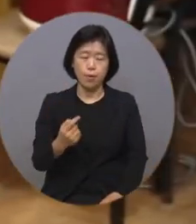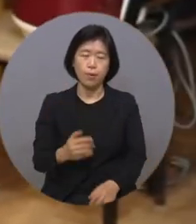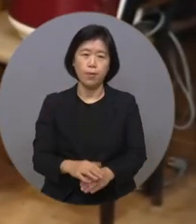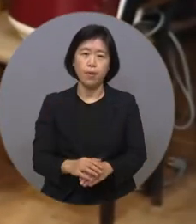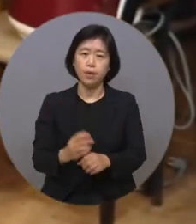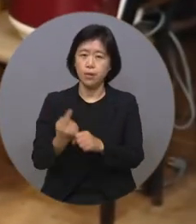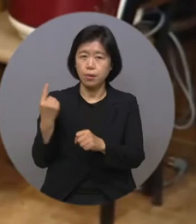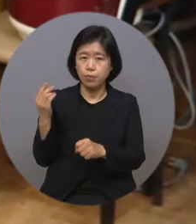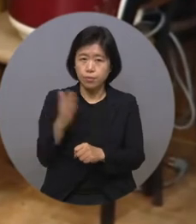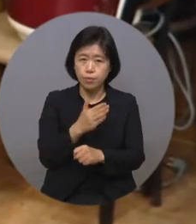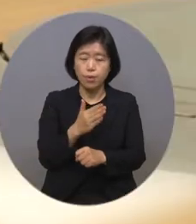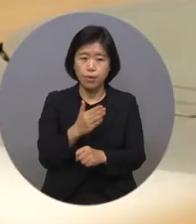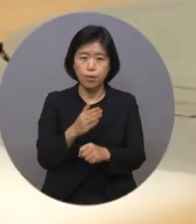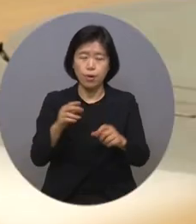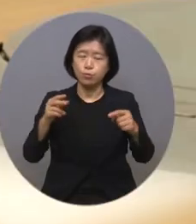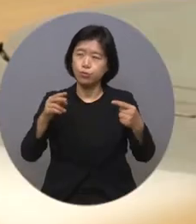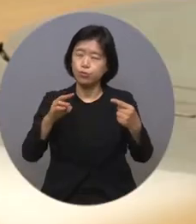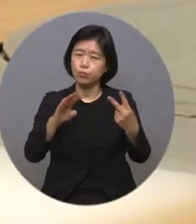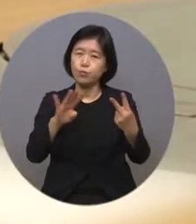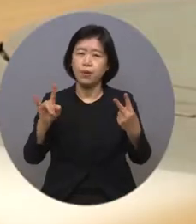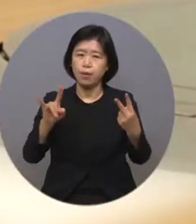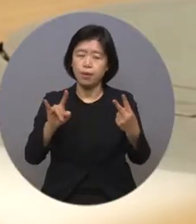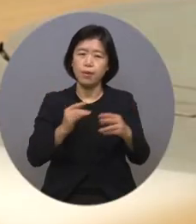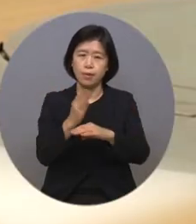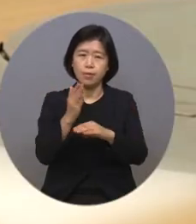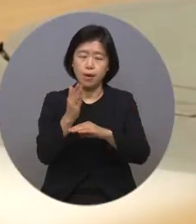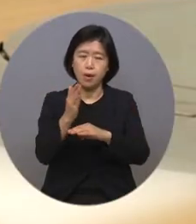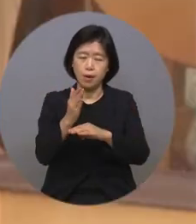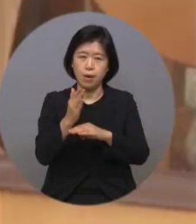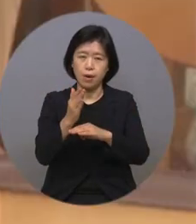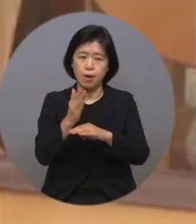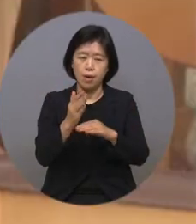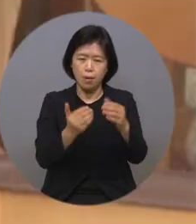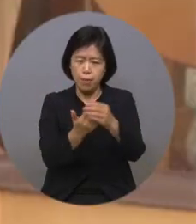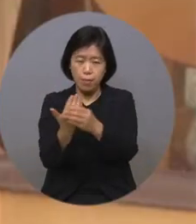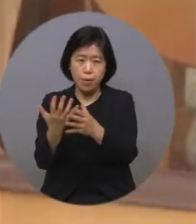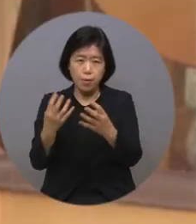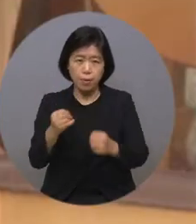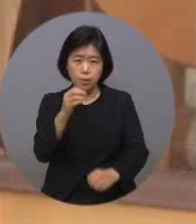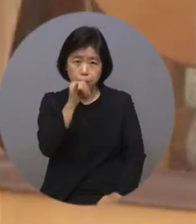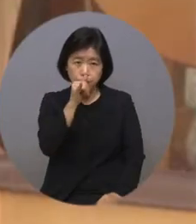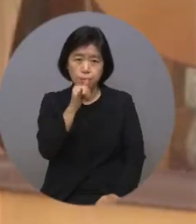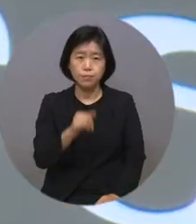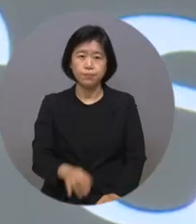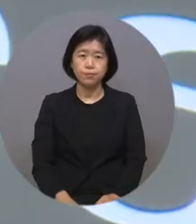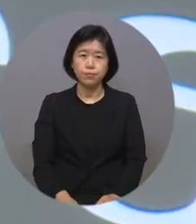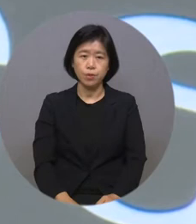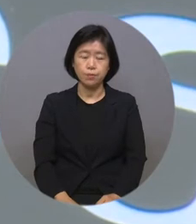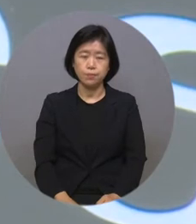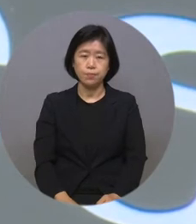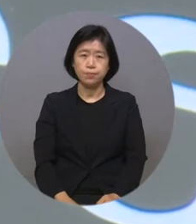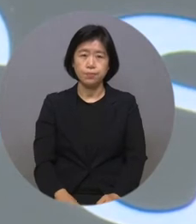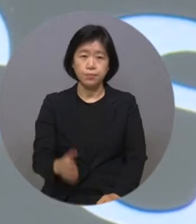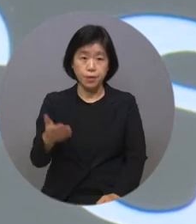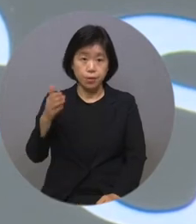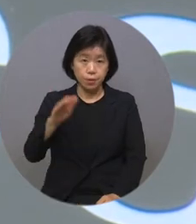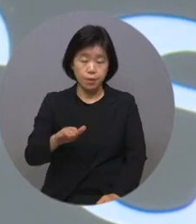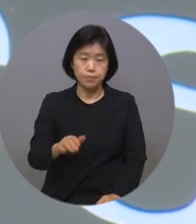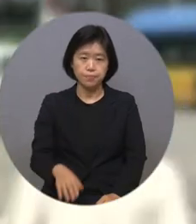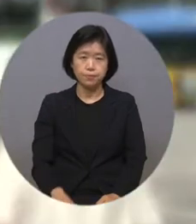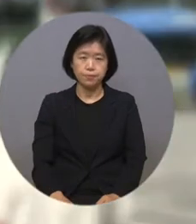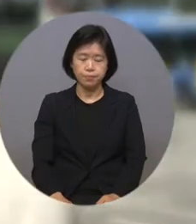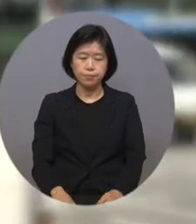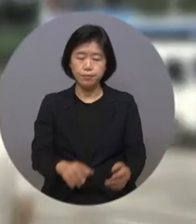2배 이상 증가했고 지원액 또 2.4 배에 달하는 재정이 투입됐습니다 반면 증가추세